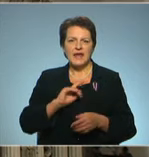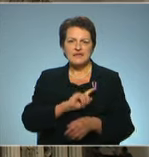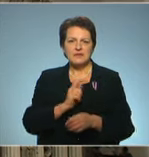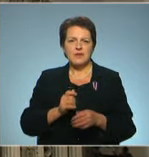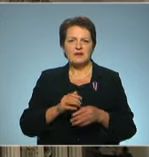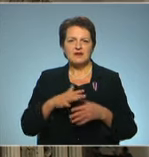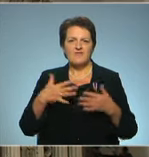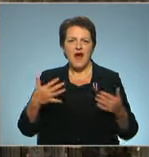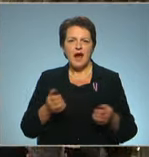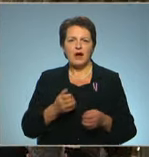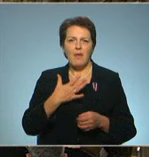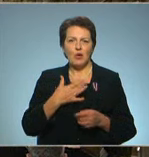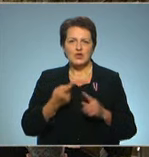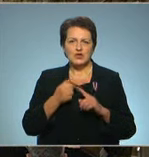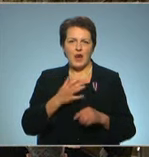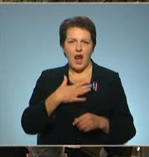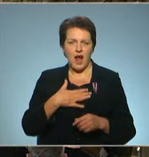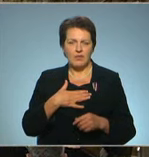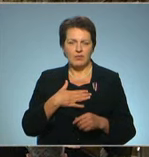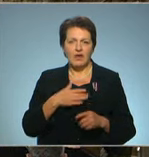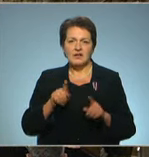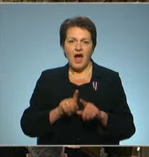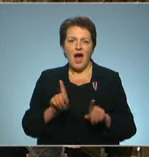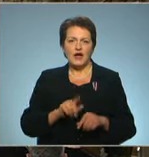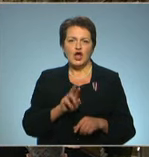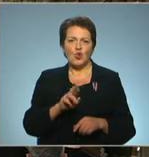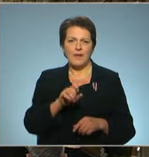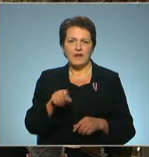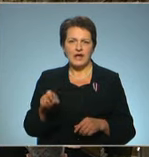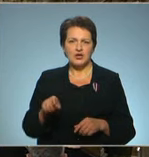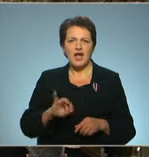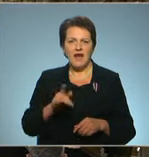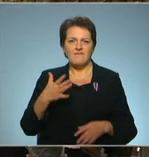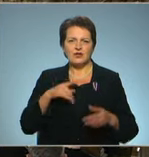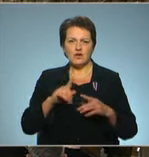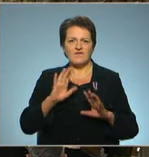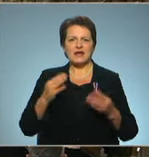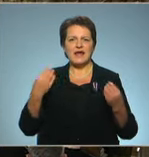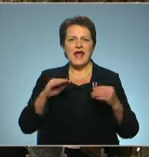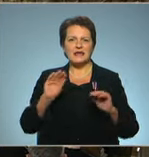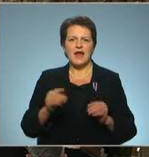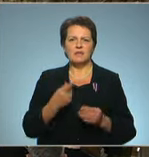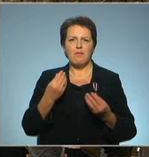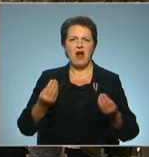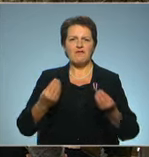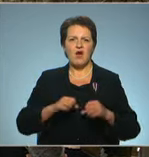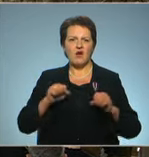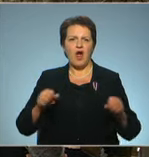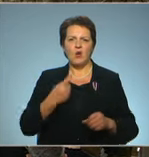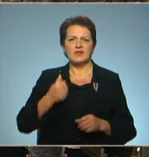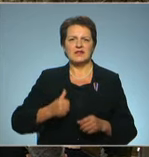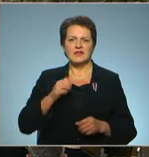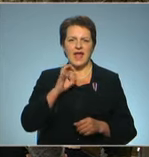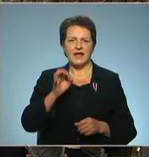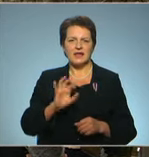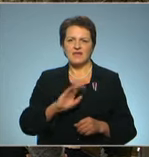un labumu. Tāda arī romieši. Ja ir vēlēšanās, to var ietērt bravūrā un teikt, neviens mūs neiebiedies, mēs neatkāpsimies